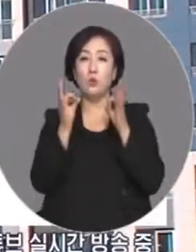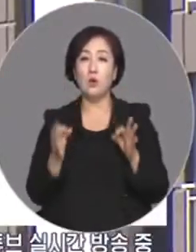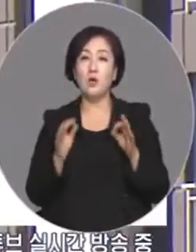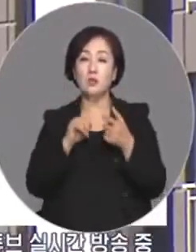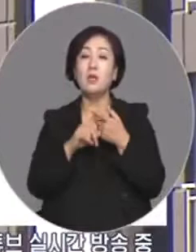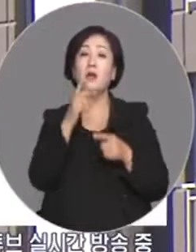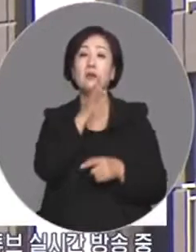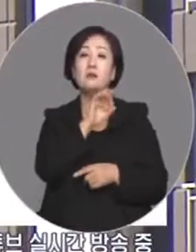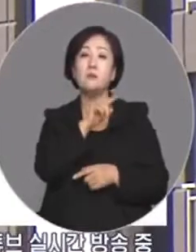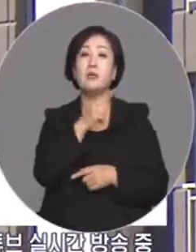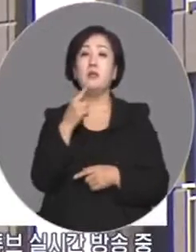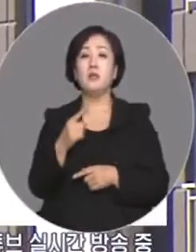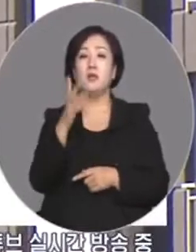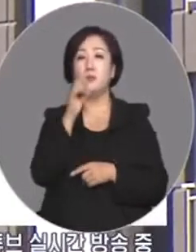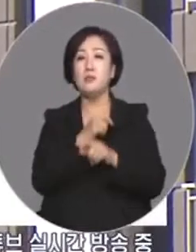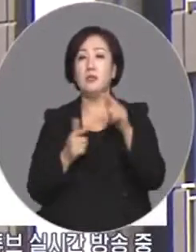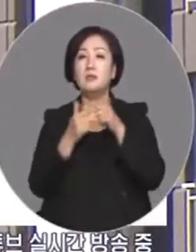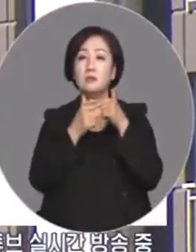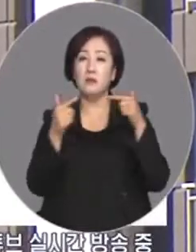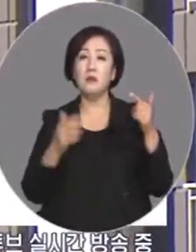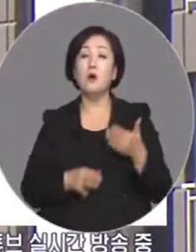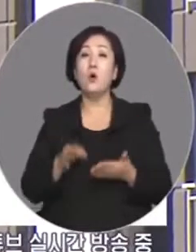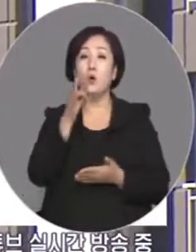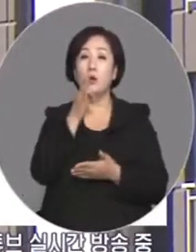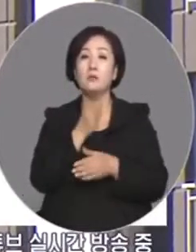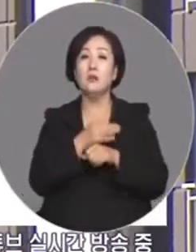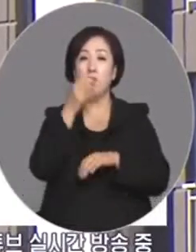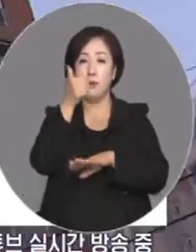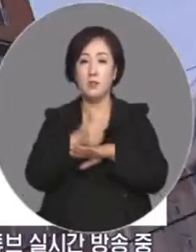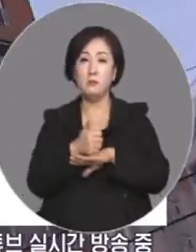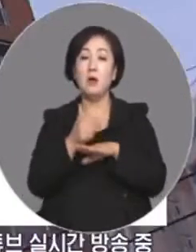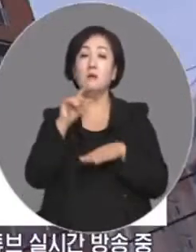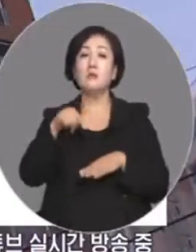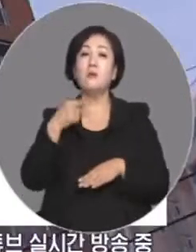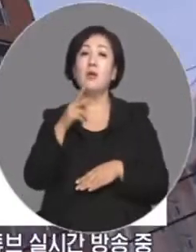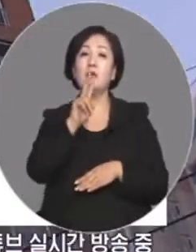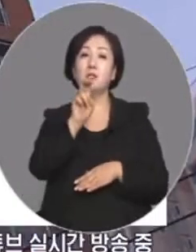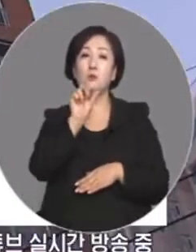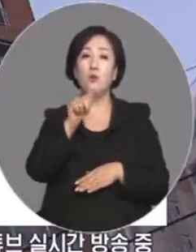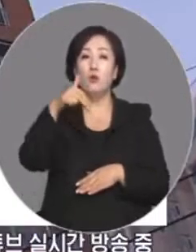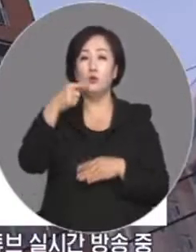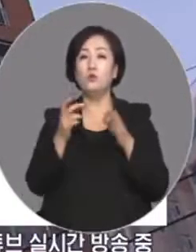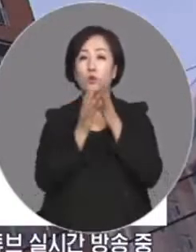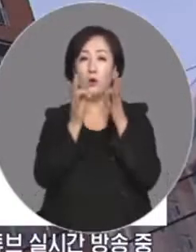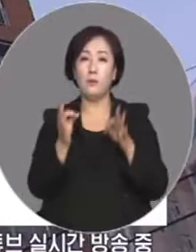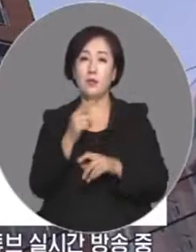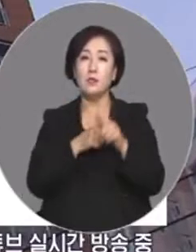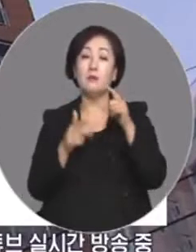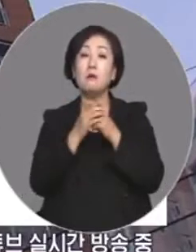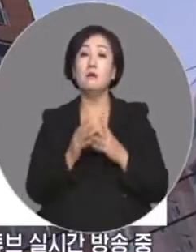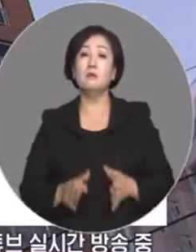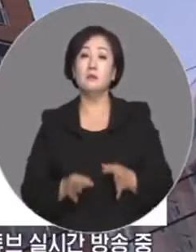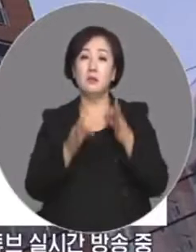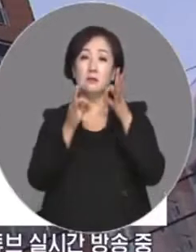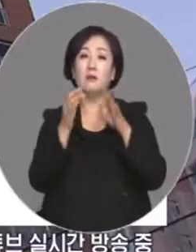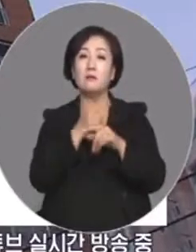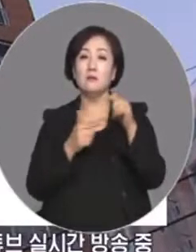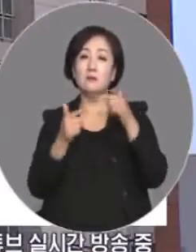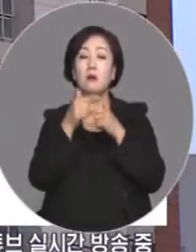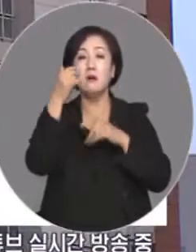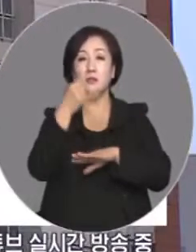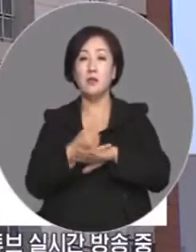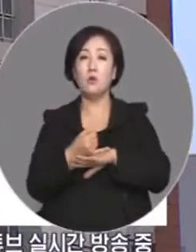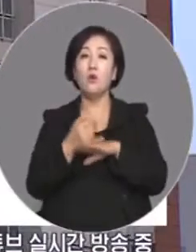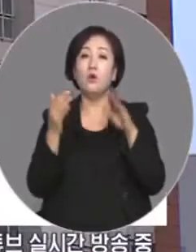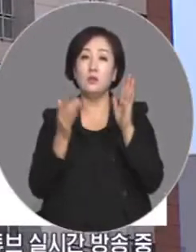는 0.1% 올라 지난 5월 마지막 주 이후 25주 만 의 상승폭이 최저 수준에 그쳤습니다